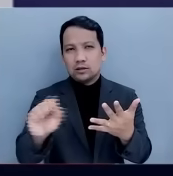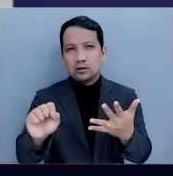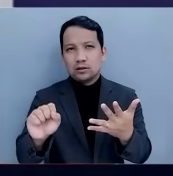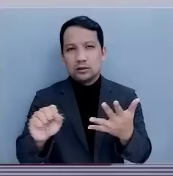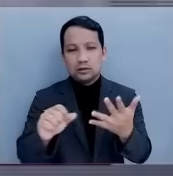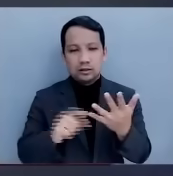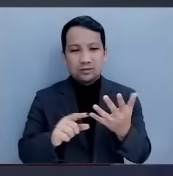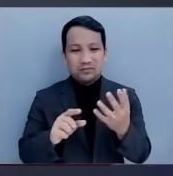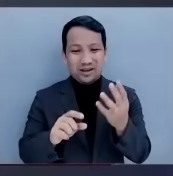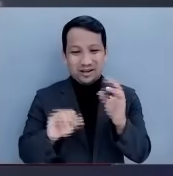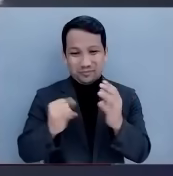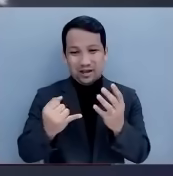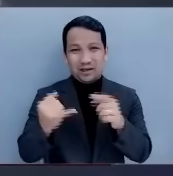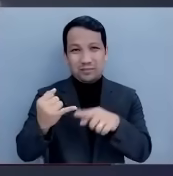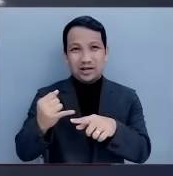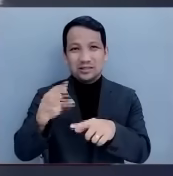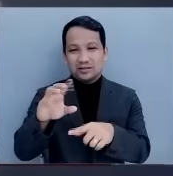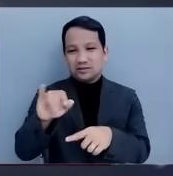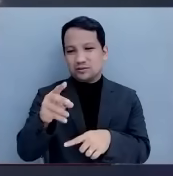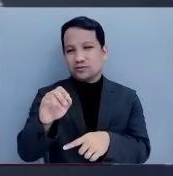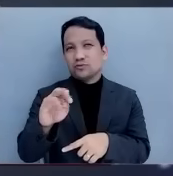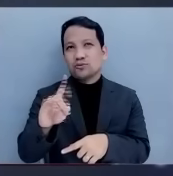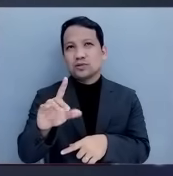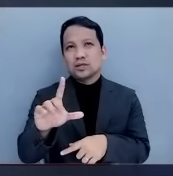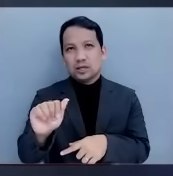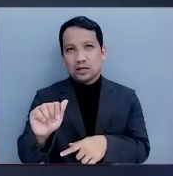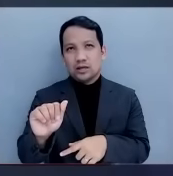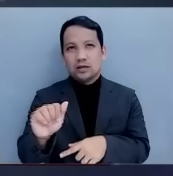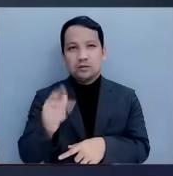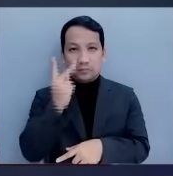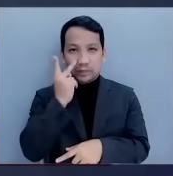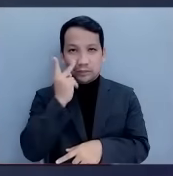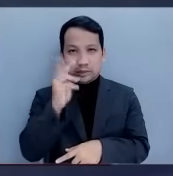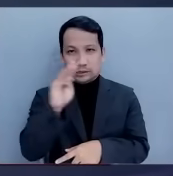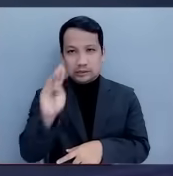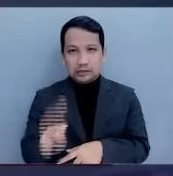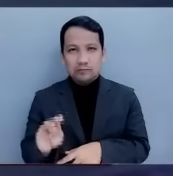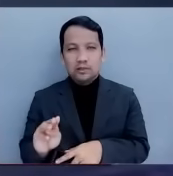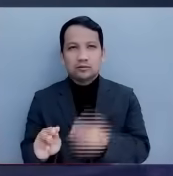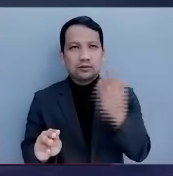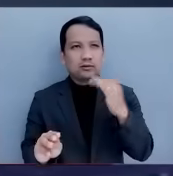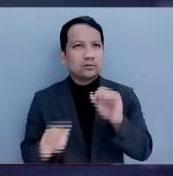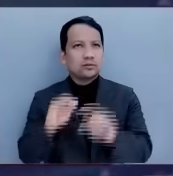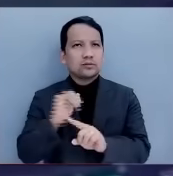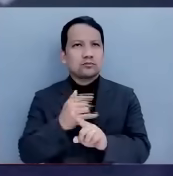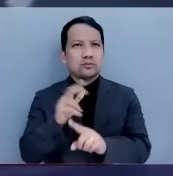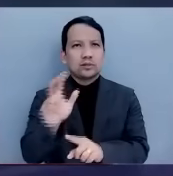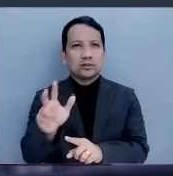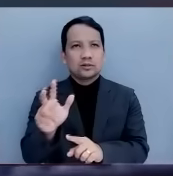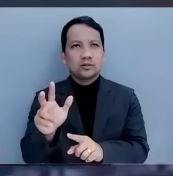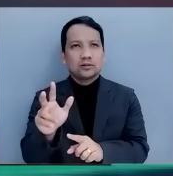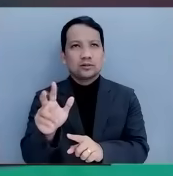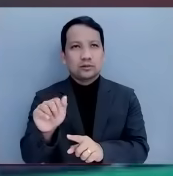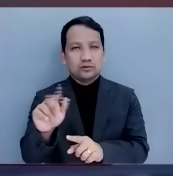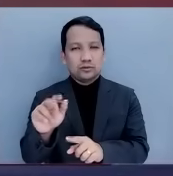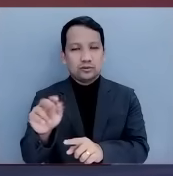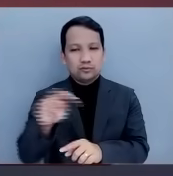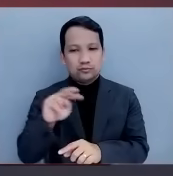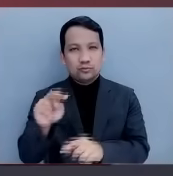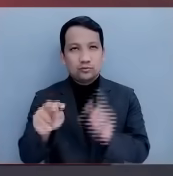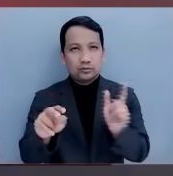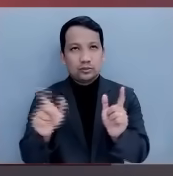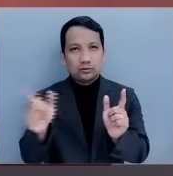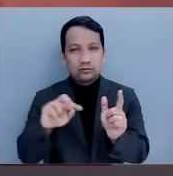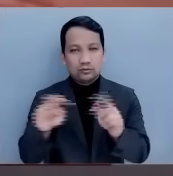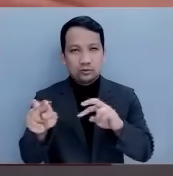Dirko Dilia. Huling nakita sa labas ng Manila Arena sa Santa Mesa noong January 13, 2022 ang mga sabongerong